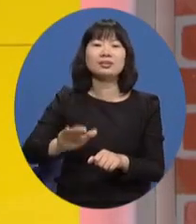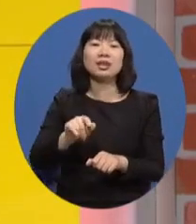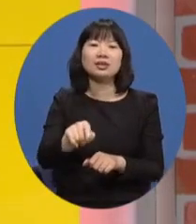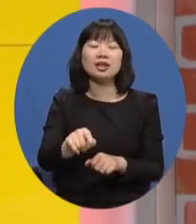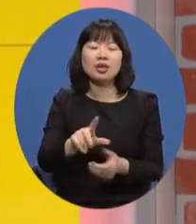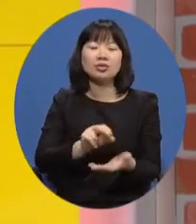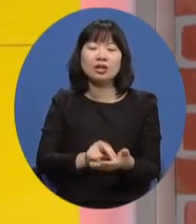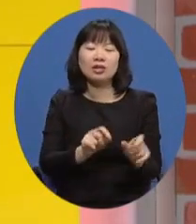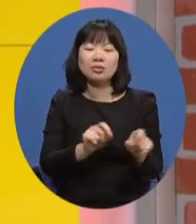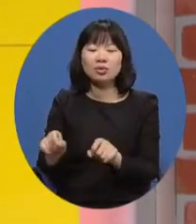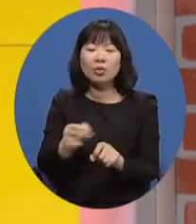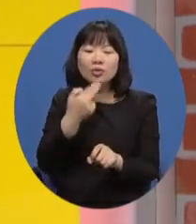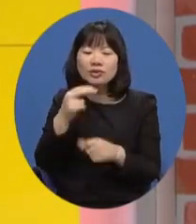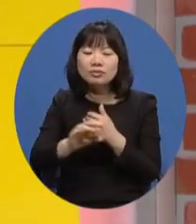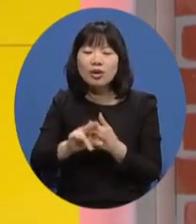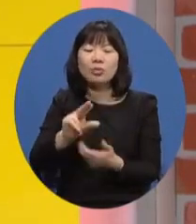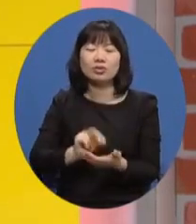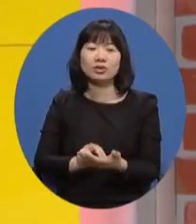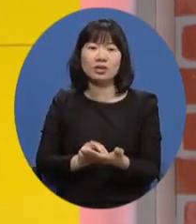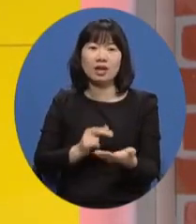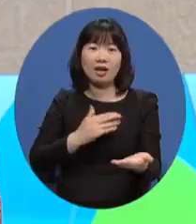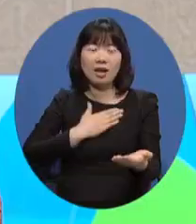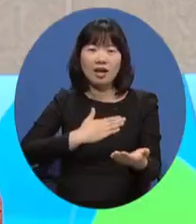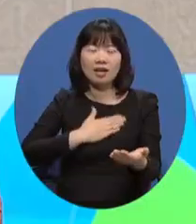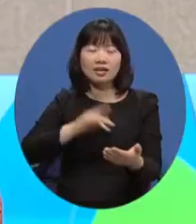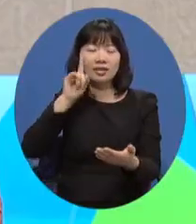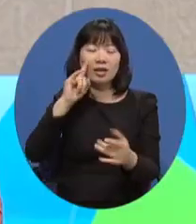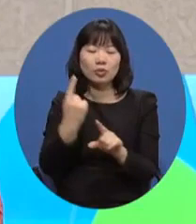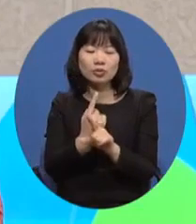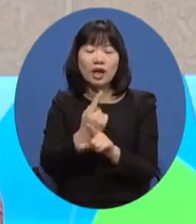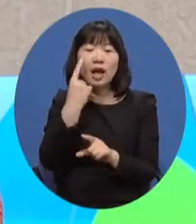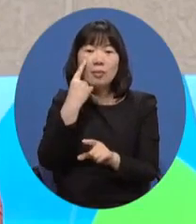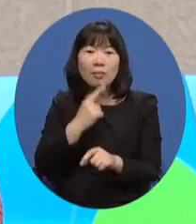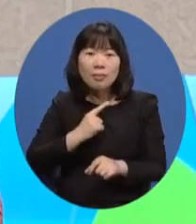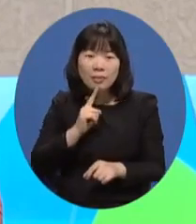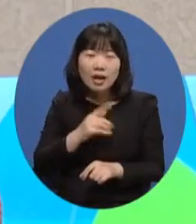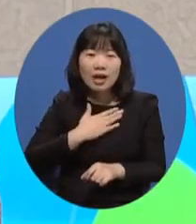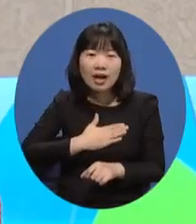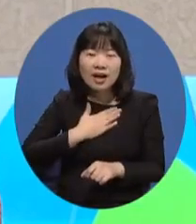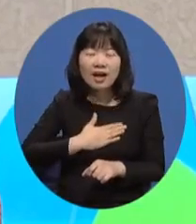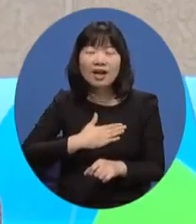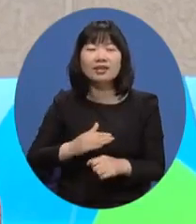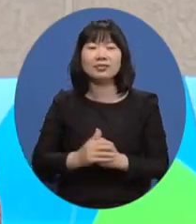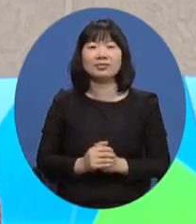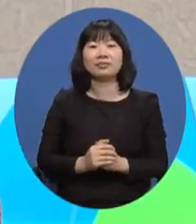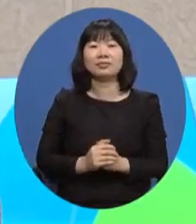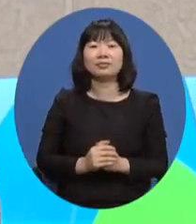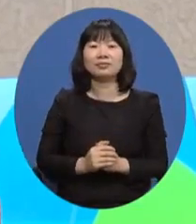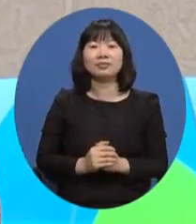네가 숙제를 미루고 안 하는 건 문제야. 내일은 고쳐보도록 하자. 이렇게 하셔야 합니다. 네.